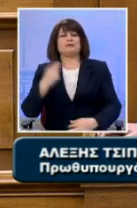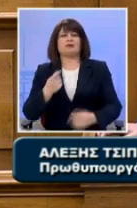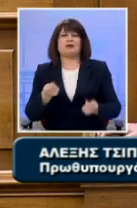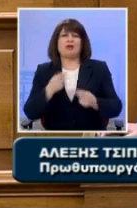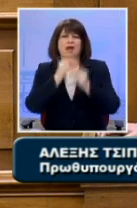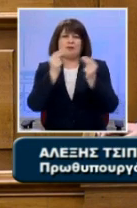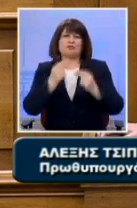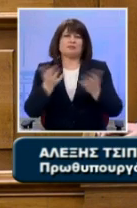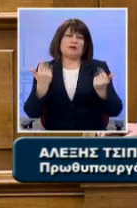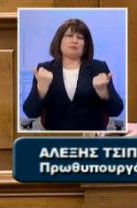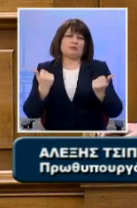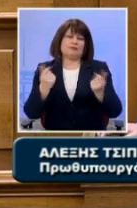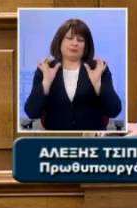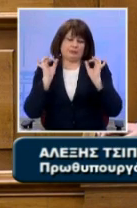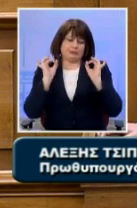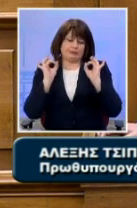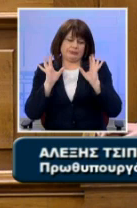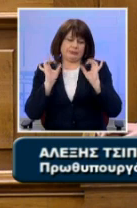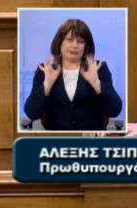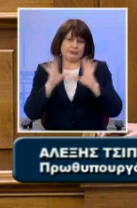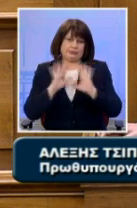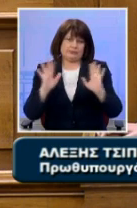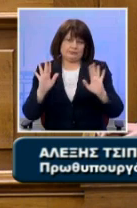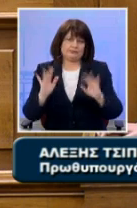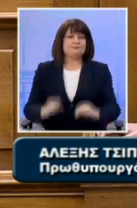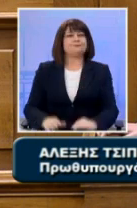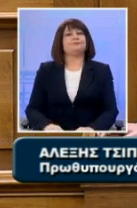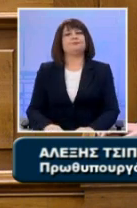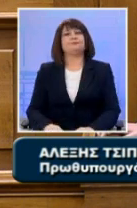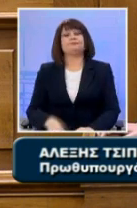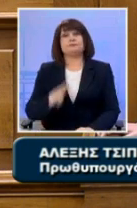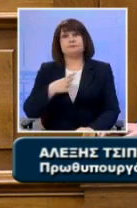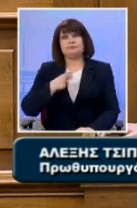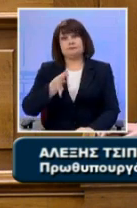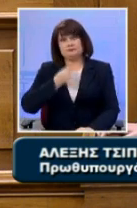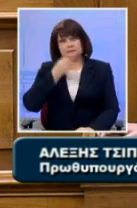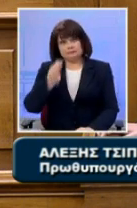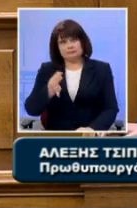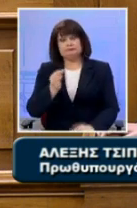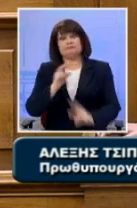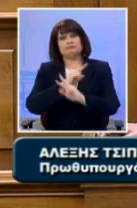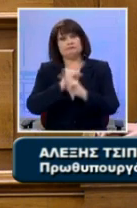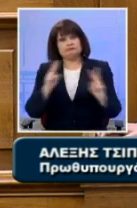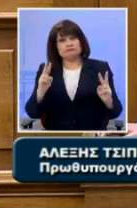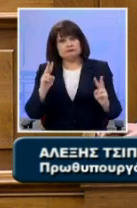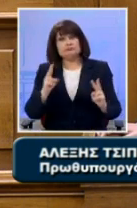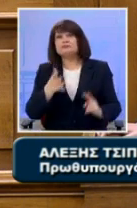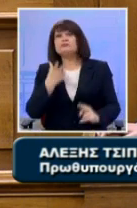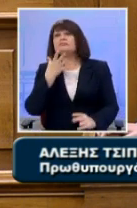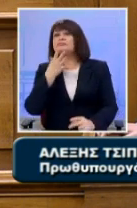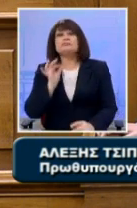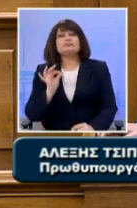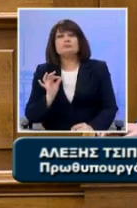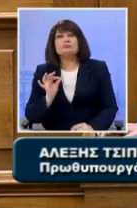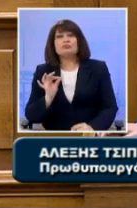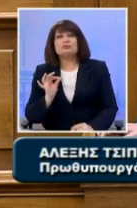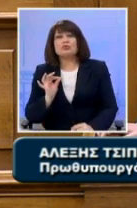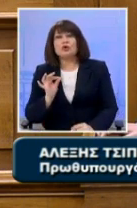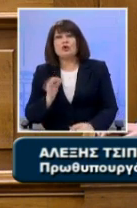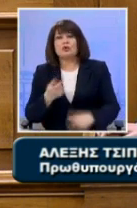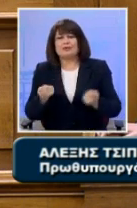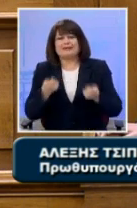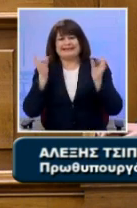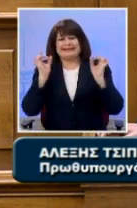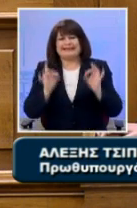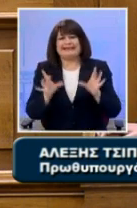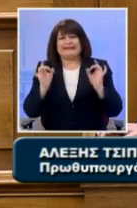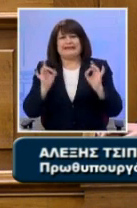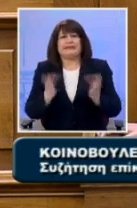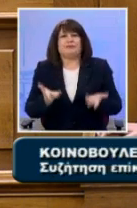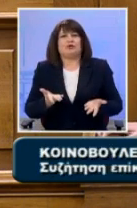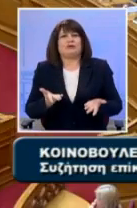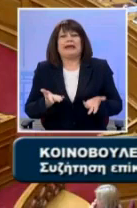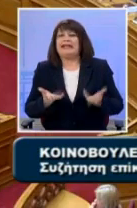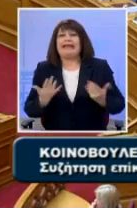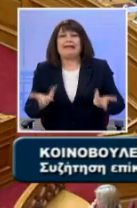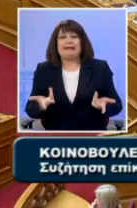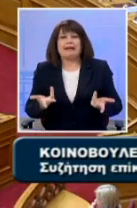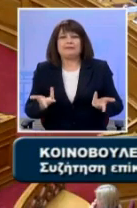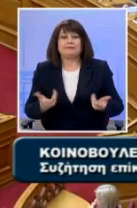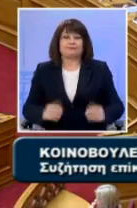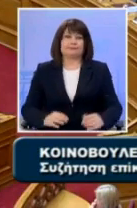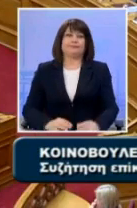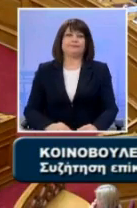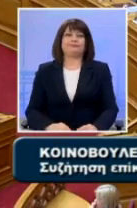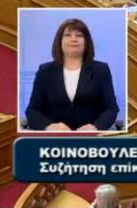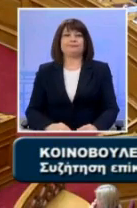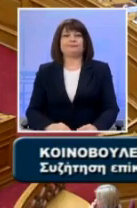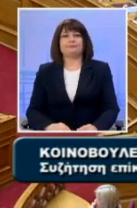τίποτα. Και θέλω να καταστήσω σαφή τον λόγο για τον οποίο δεν έχει γίνει απολύτως τίποτα. Γιατί